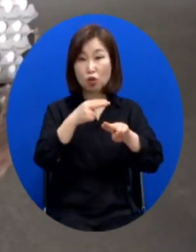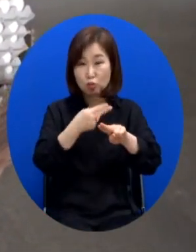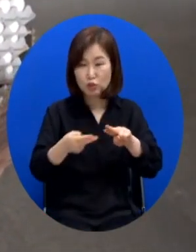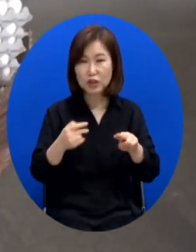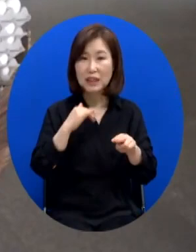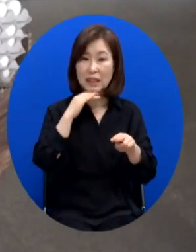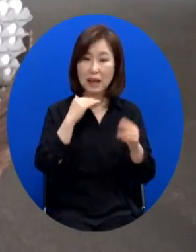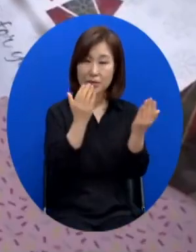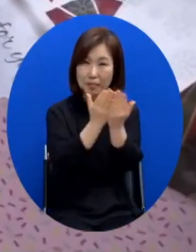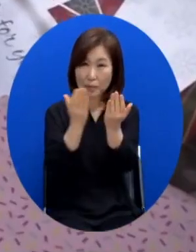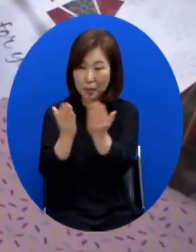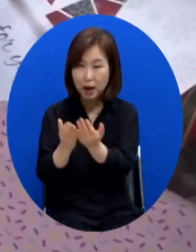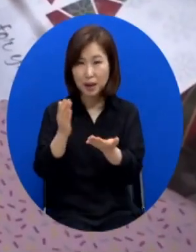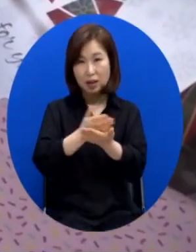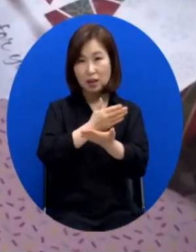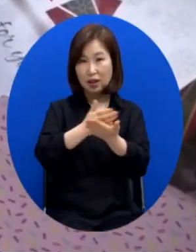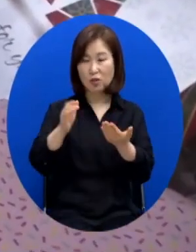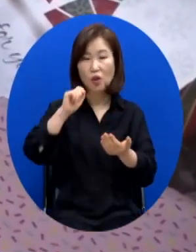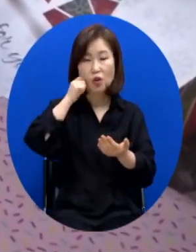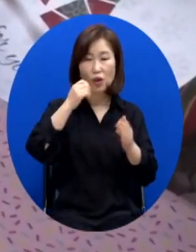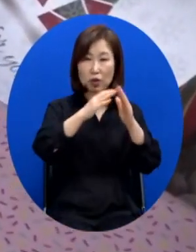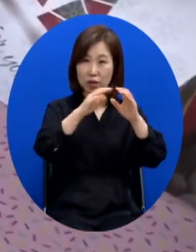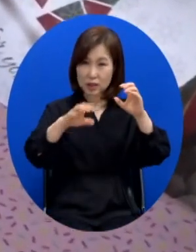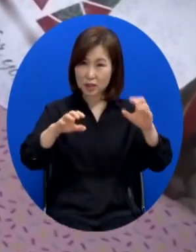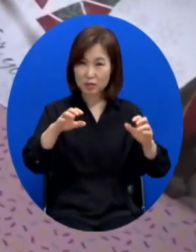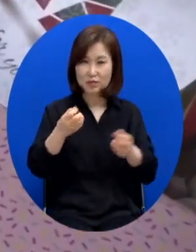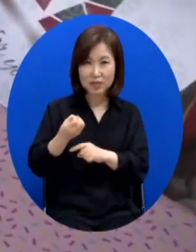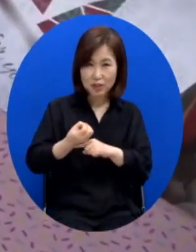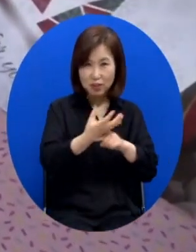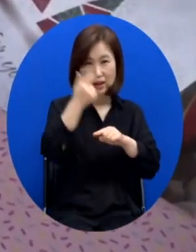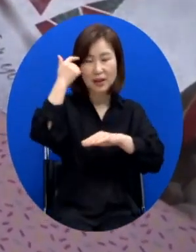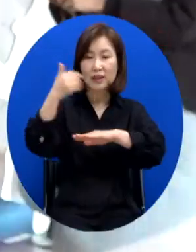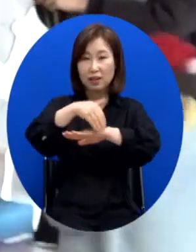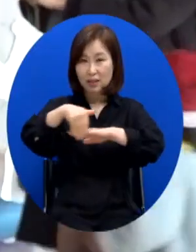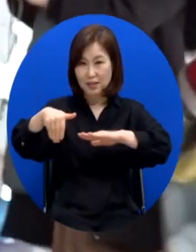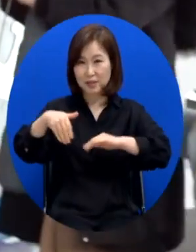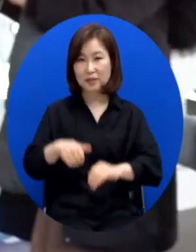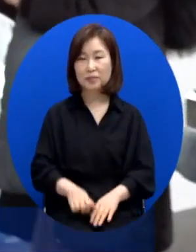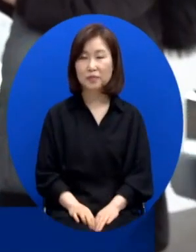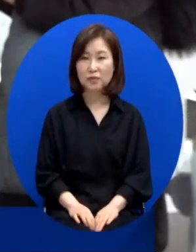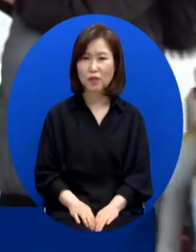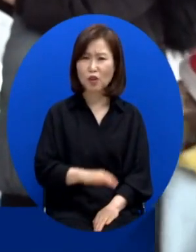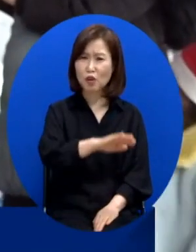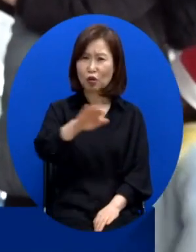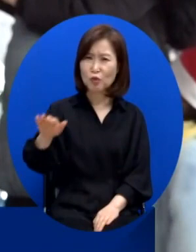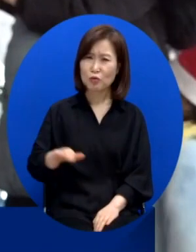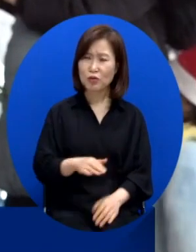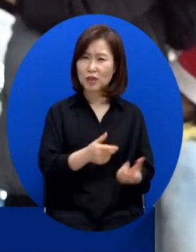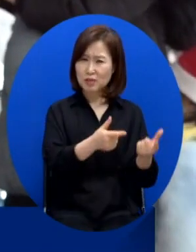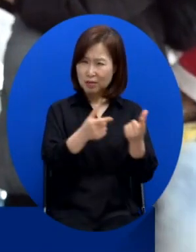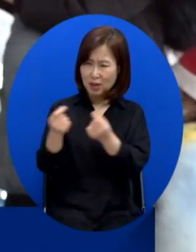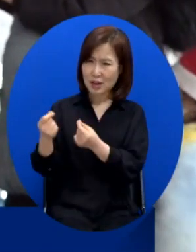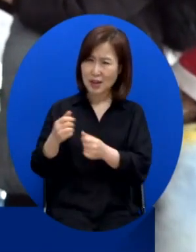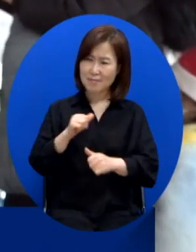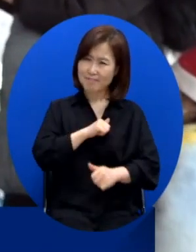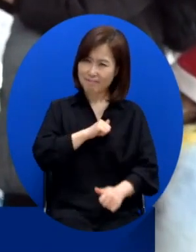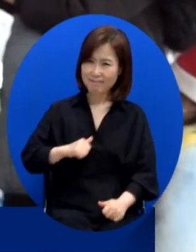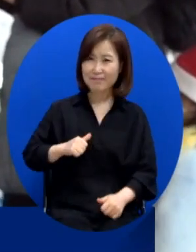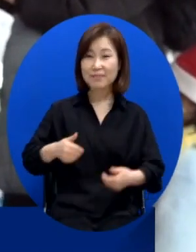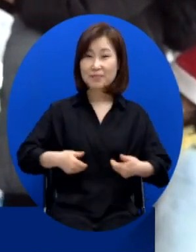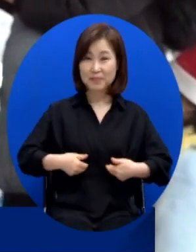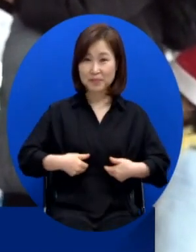연령과 용도에 맞게 구분해 어려운 이웃들에게 전달할 예정입니다. 우리 모두 버텨내야 될 때